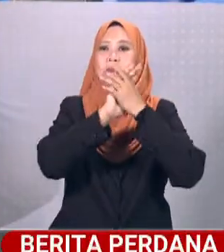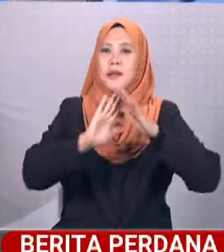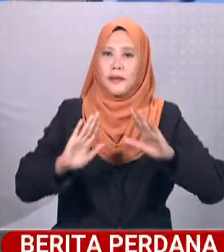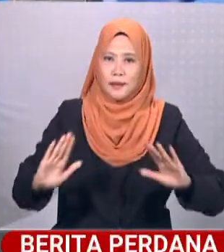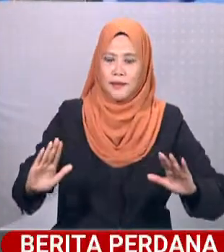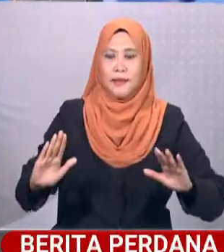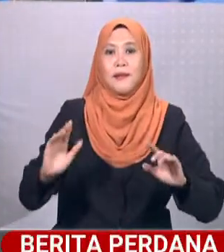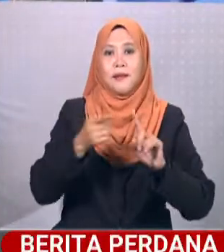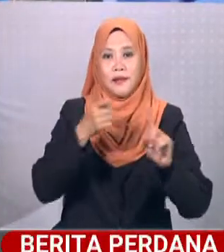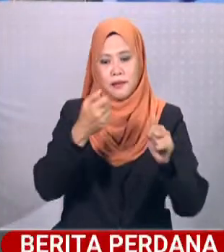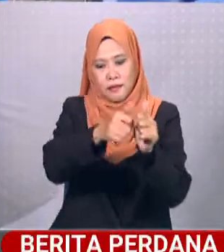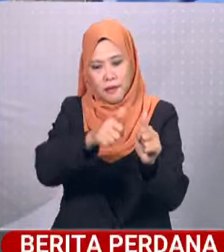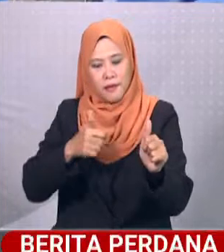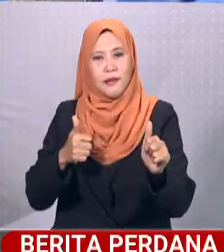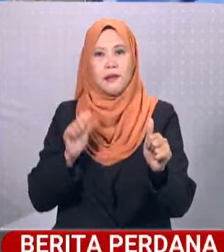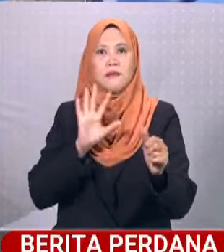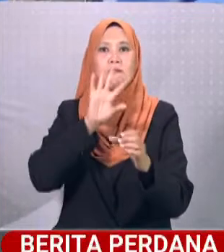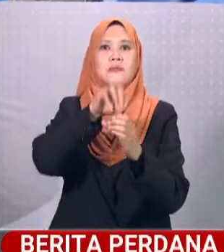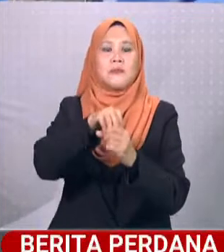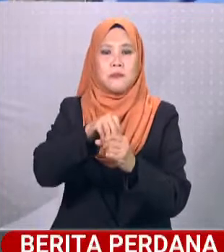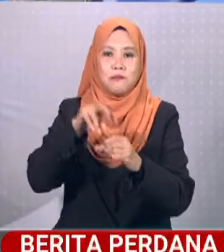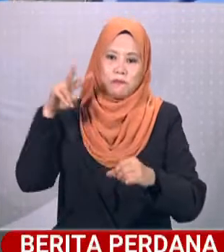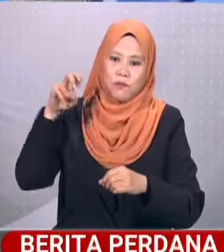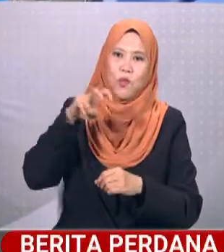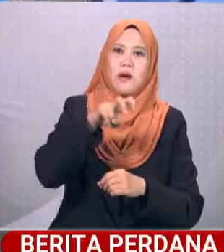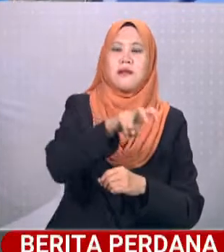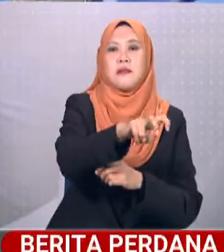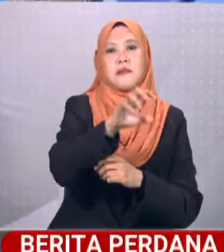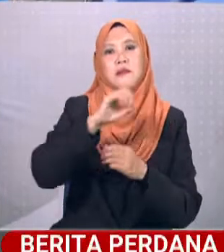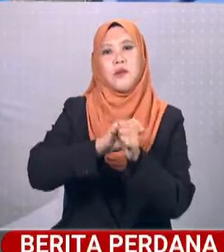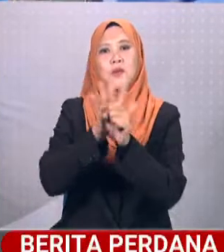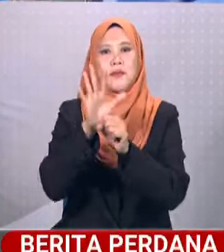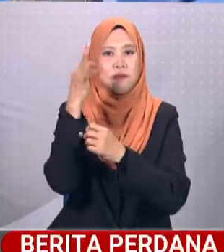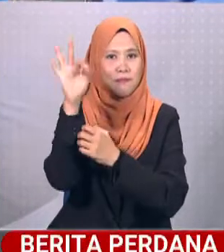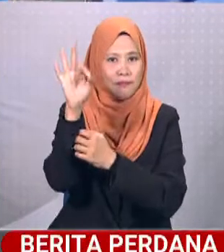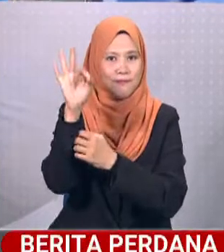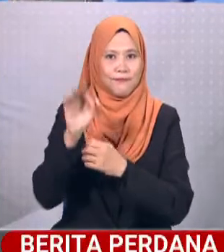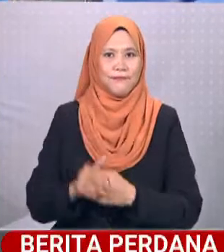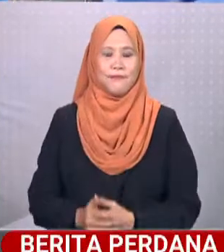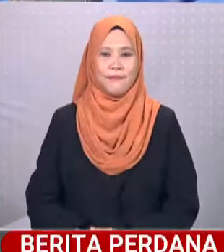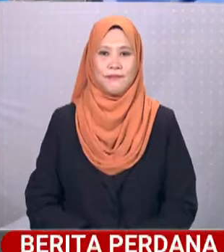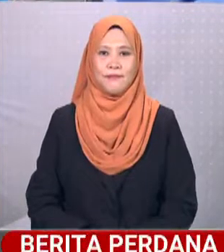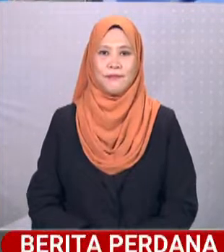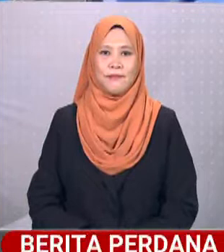keselamatan daripada mengelakkan mereka terdedah secara langsung dengan virus COVID-19.